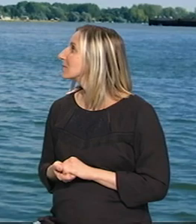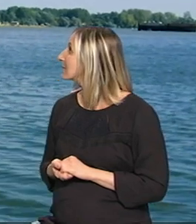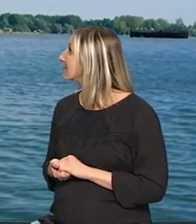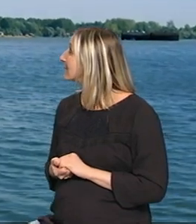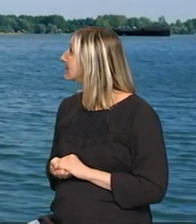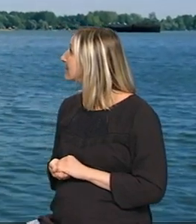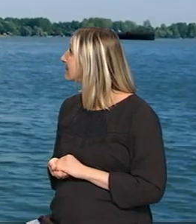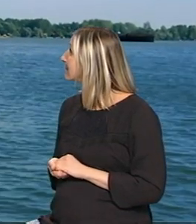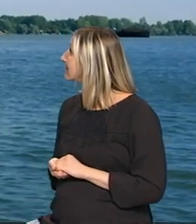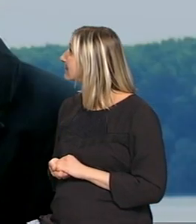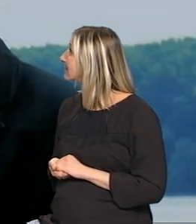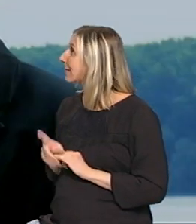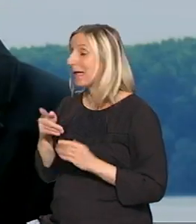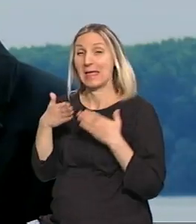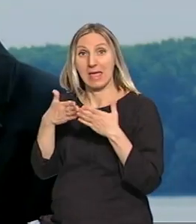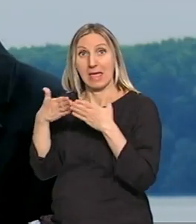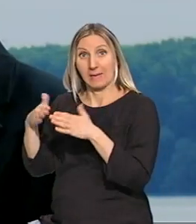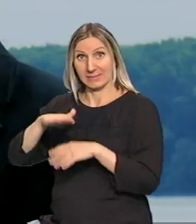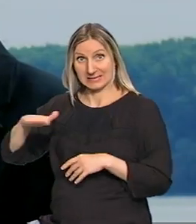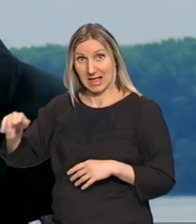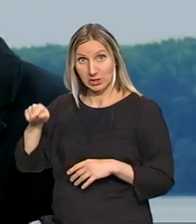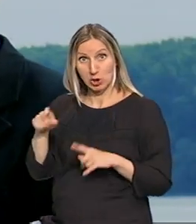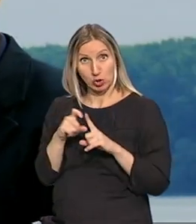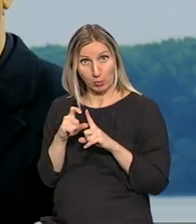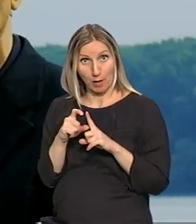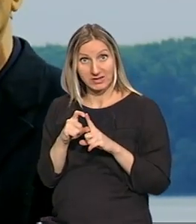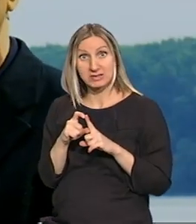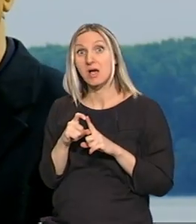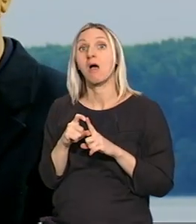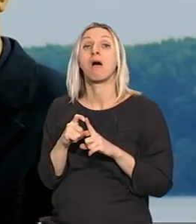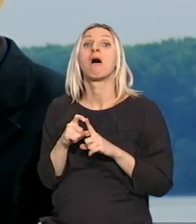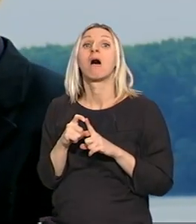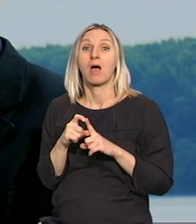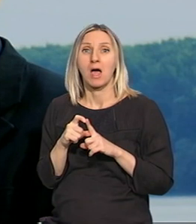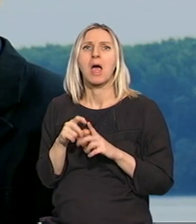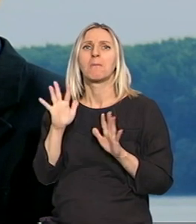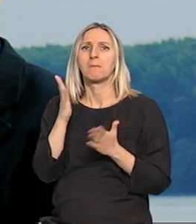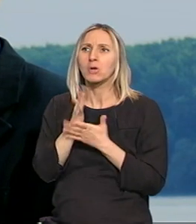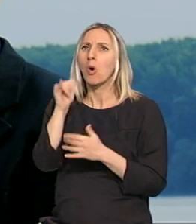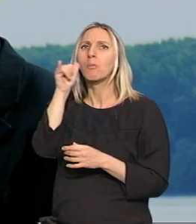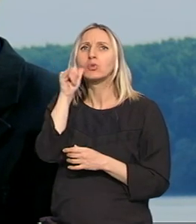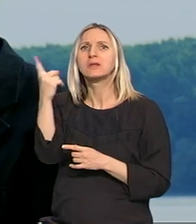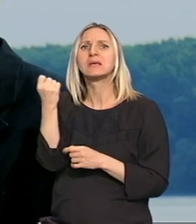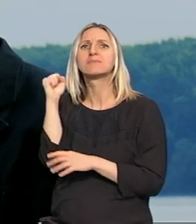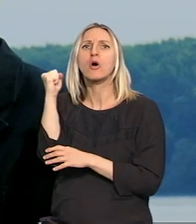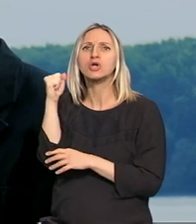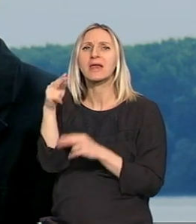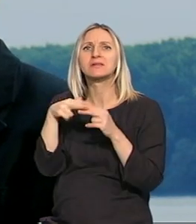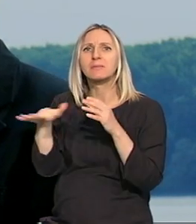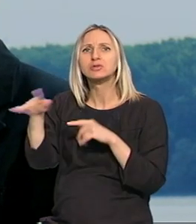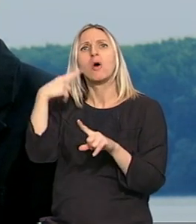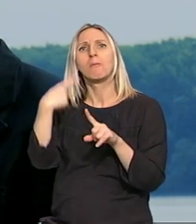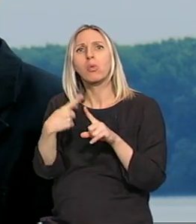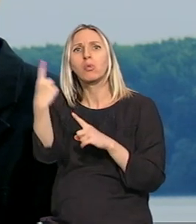Na Dubrovičko pristanište dolazilo je, pored putnika iz Požarevca i okoline, i